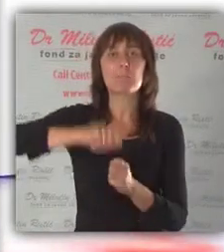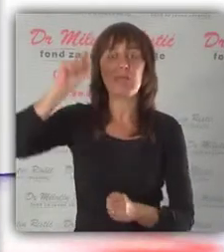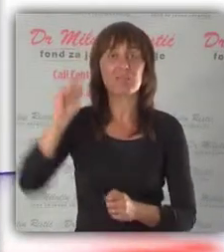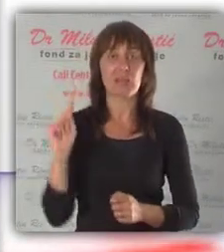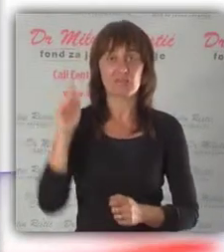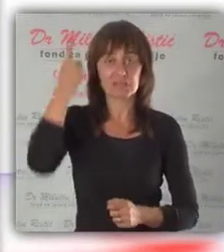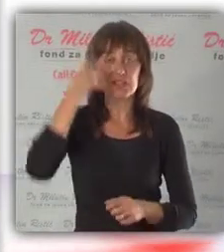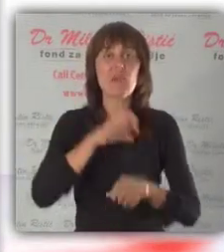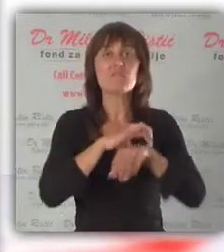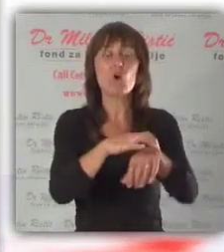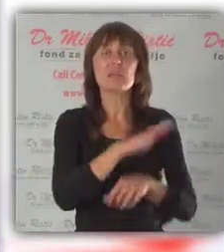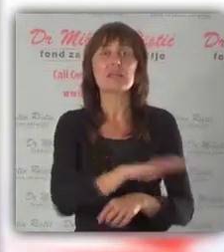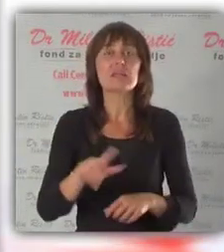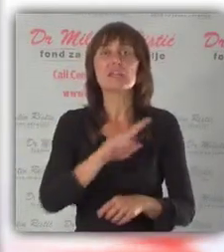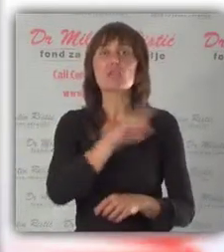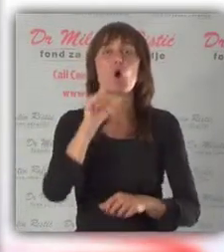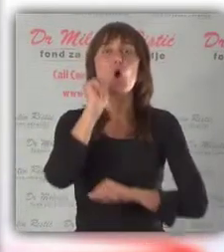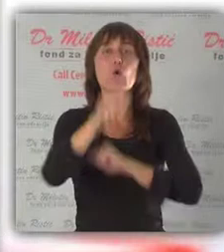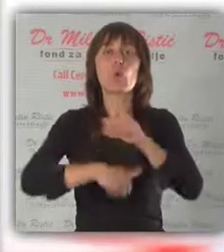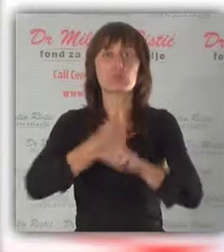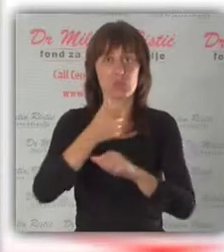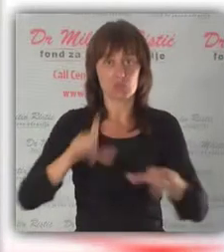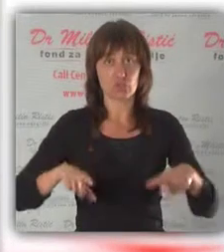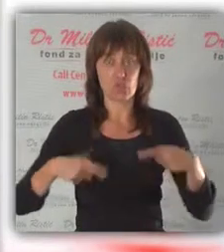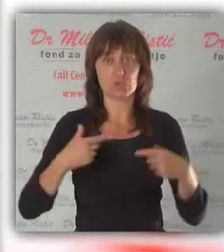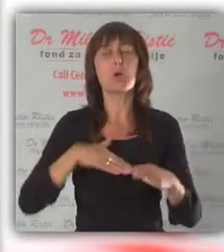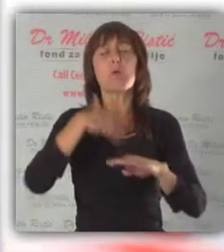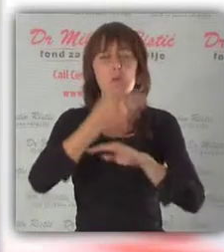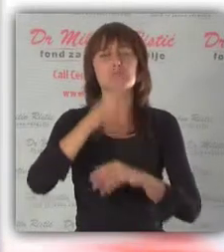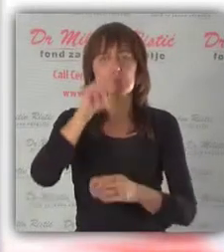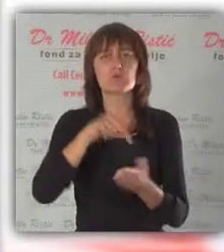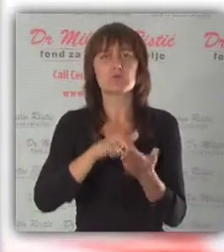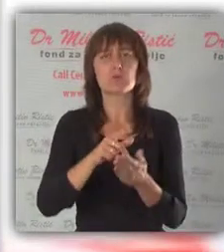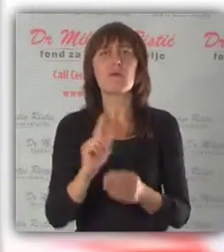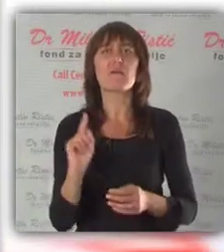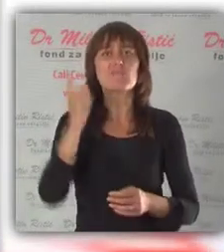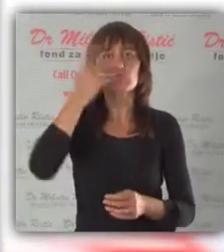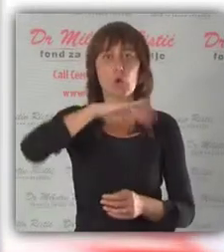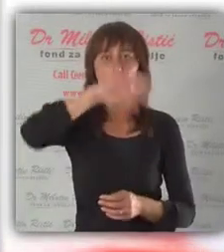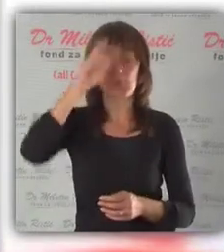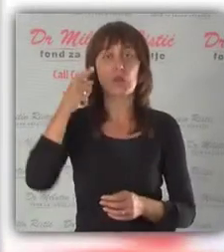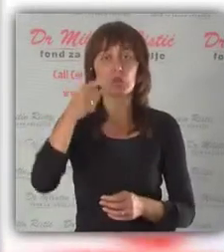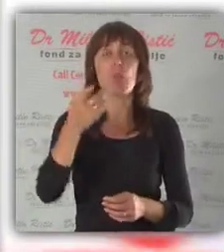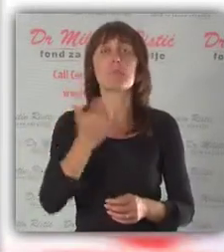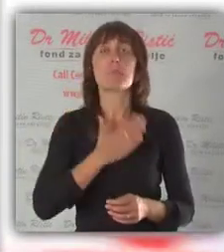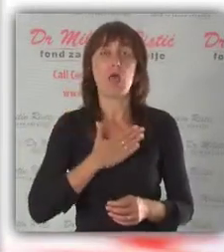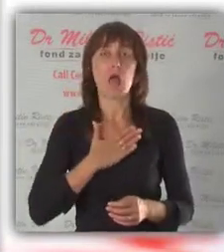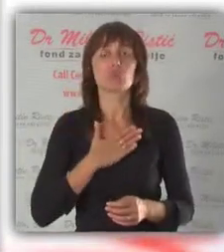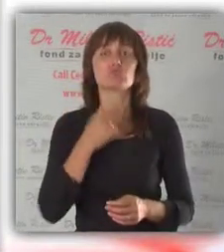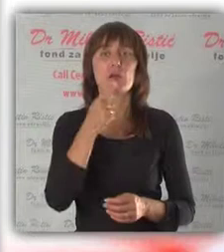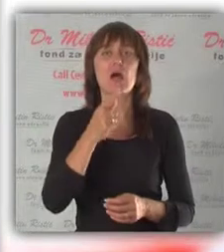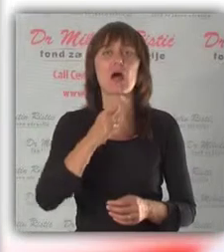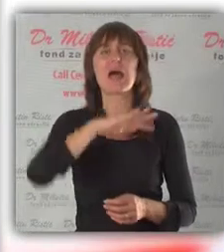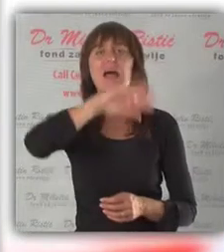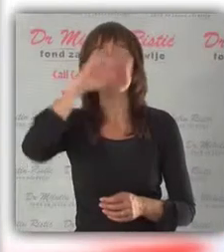do 1000 metara nadmorske visine vode deca do navršene godine života, a potom mogu ići na više planine. To je